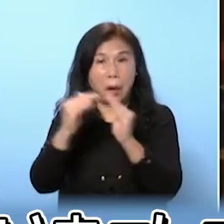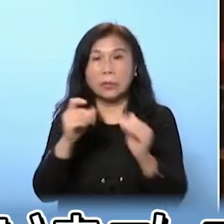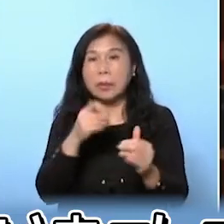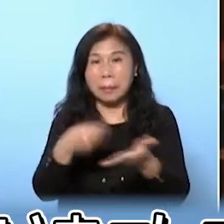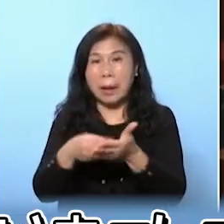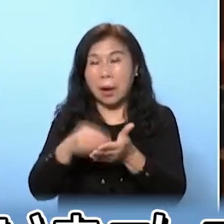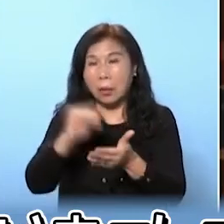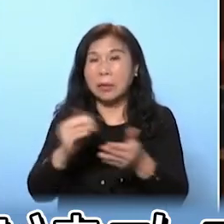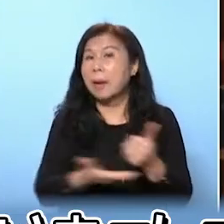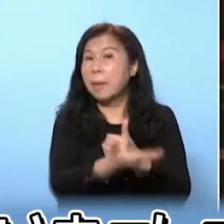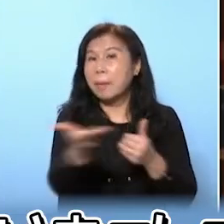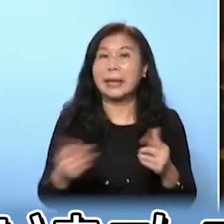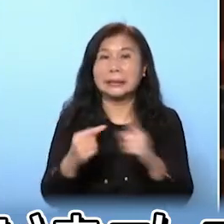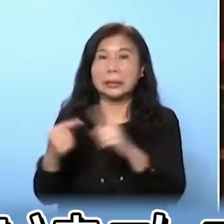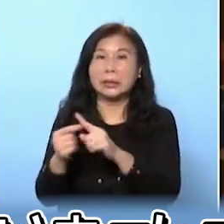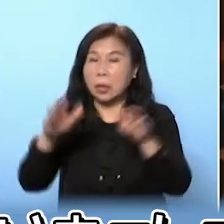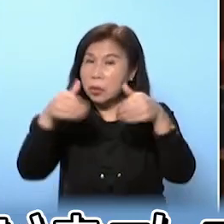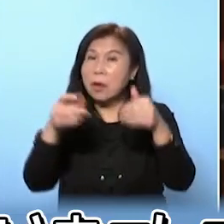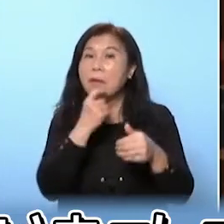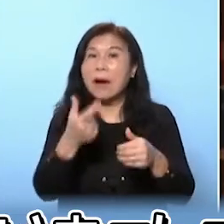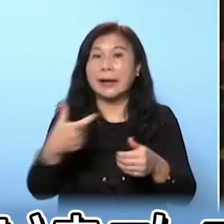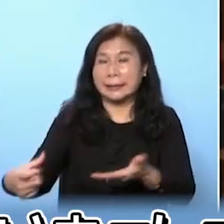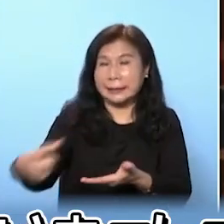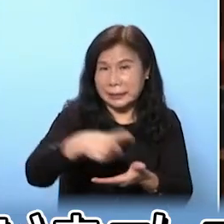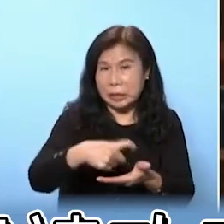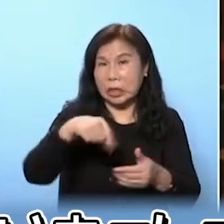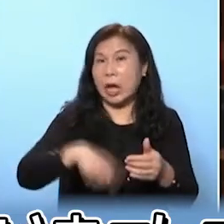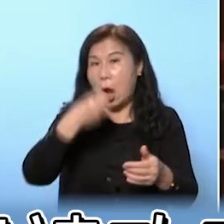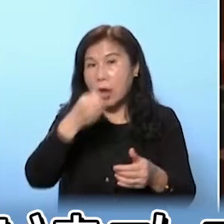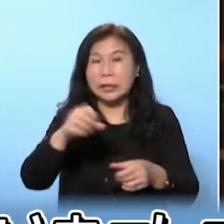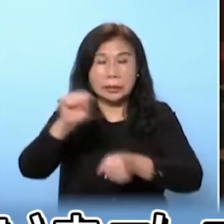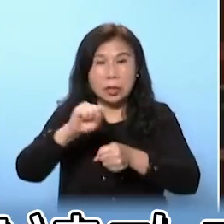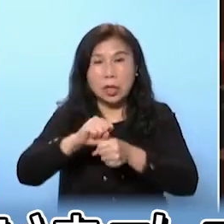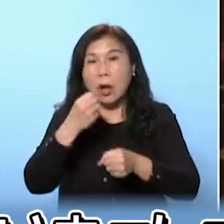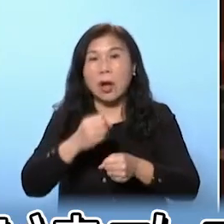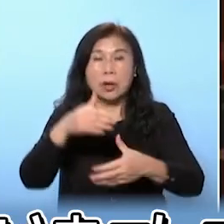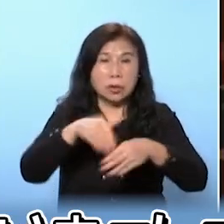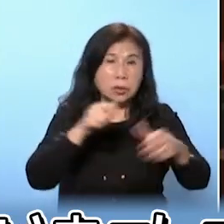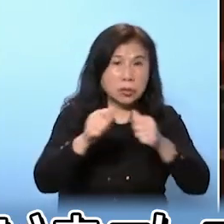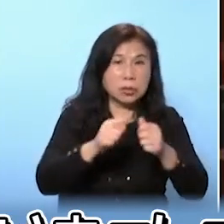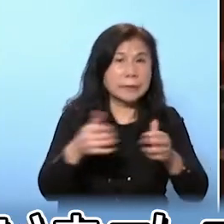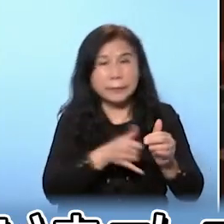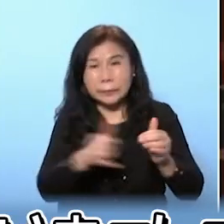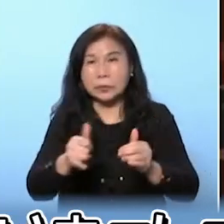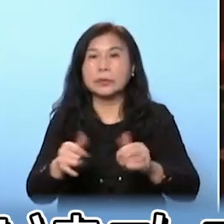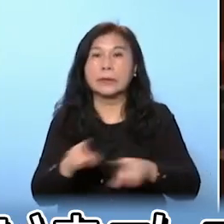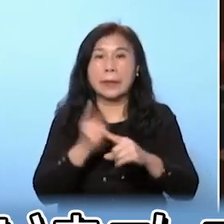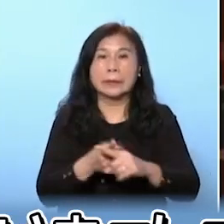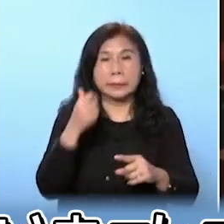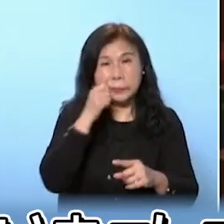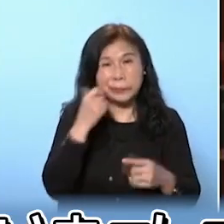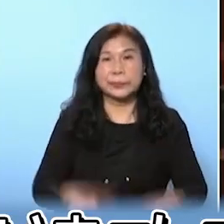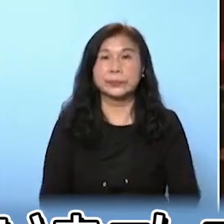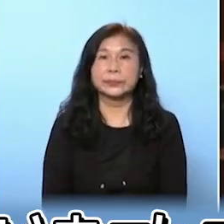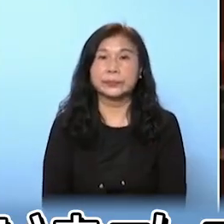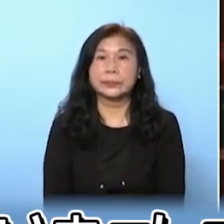多的投資機會給廣大投資者，吸引更多的資金流入香港，增加香港股市的流動性和活力。總括